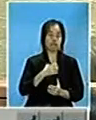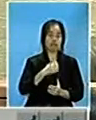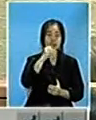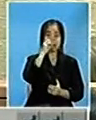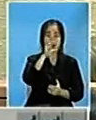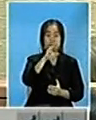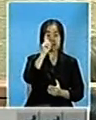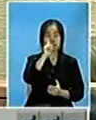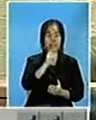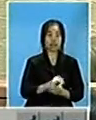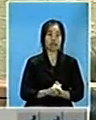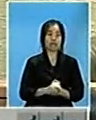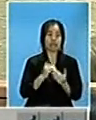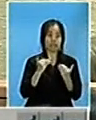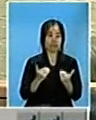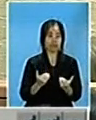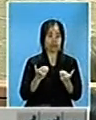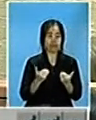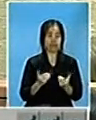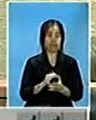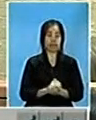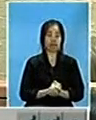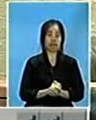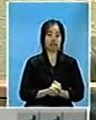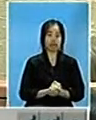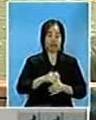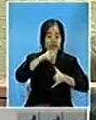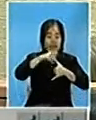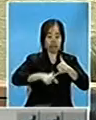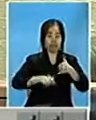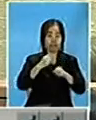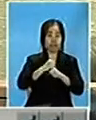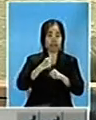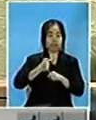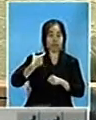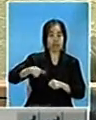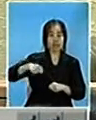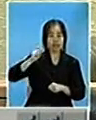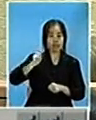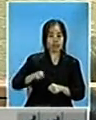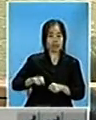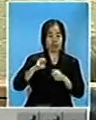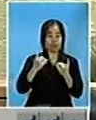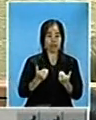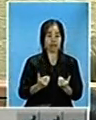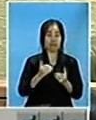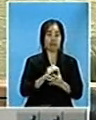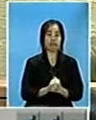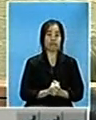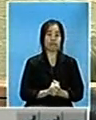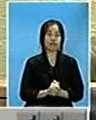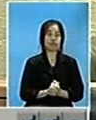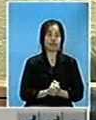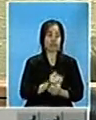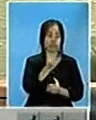าวันนี้บทบาทของตุลาการรัฐธรรมนูญต่อความมั่นคงของประชาธิปไตยสิครับขอเวลา